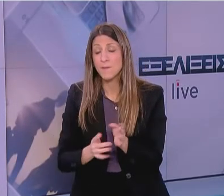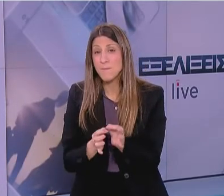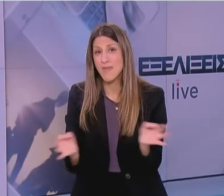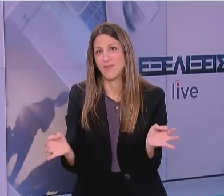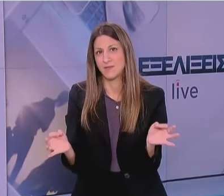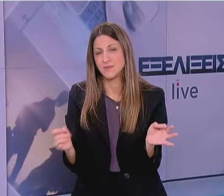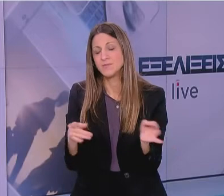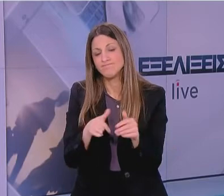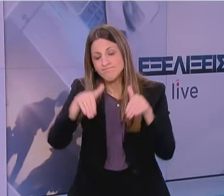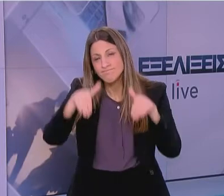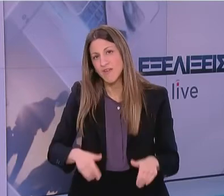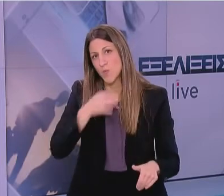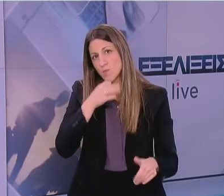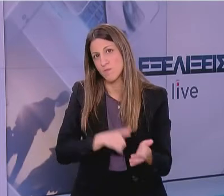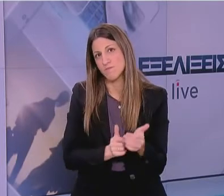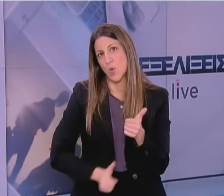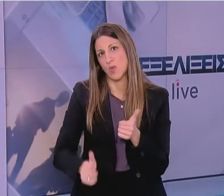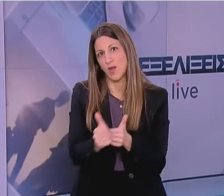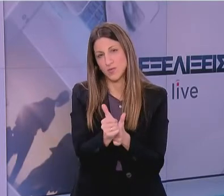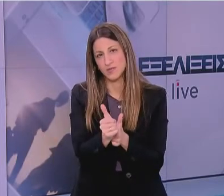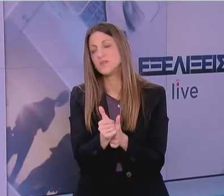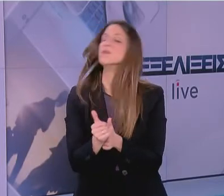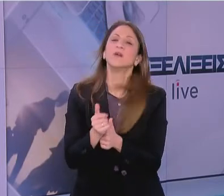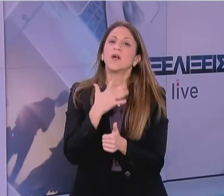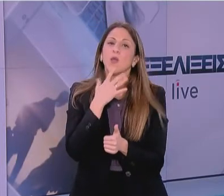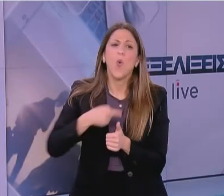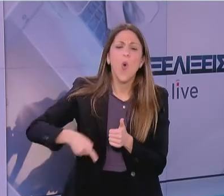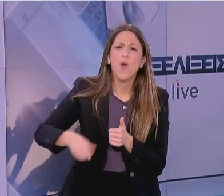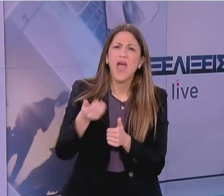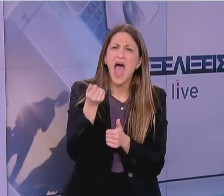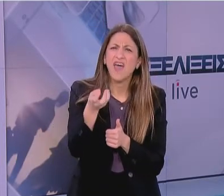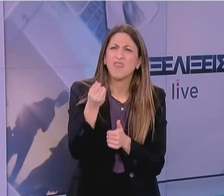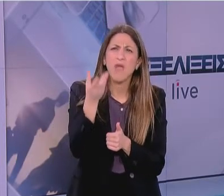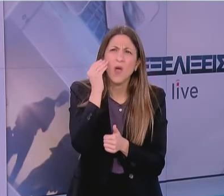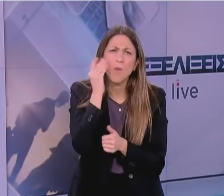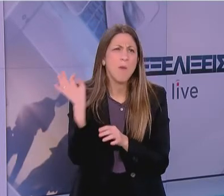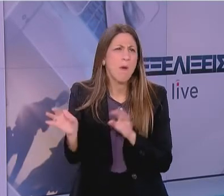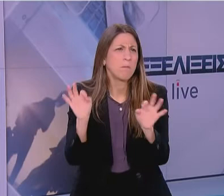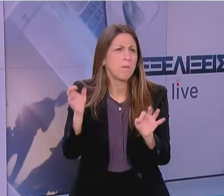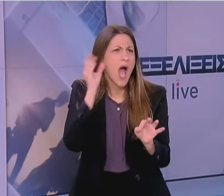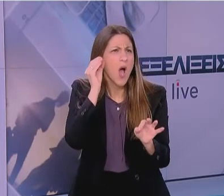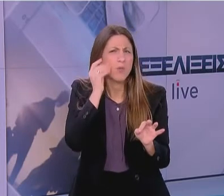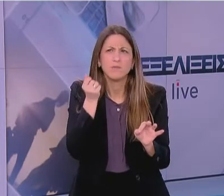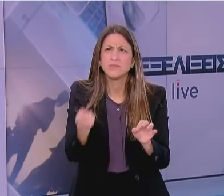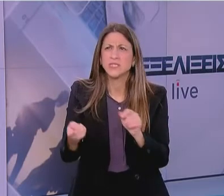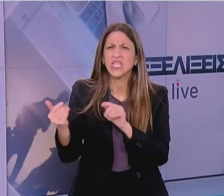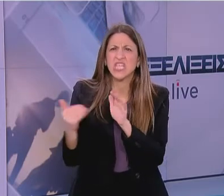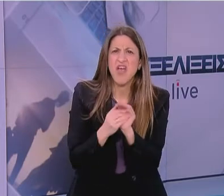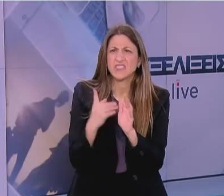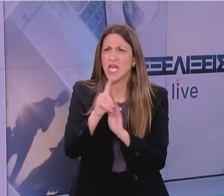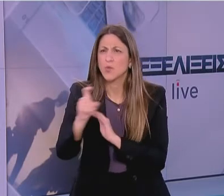και στην αρχική μου τοποθέτηση και ενημέρωση, όλοι αυτοί οι αριθμοί, όλα αυτά τα κρούσματα τα οποία